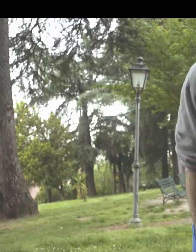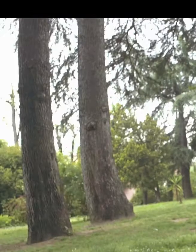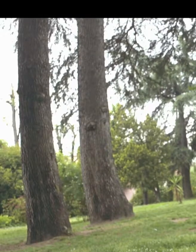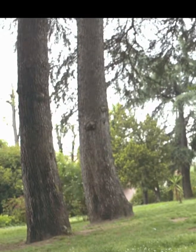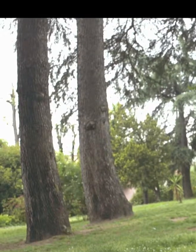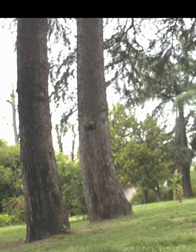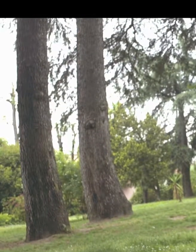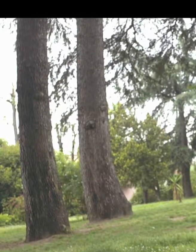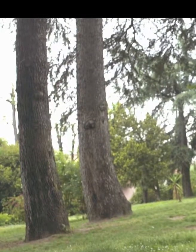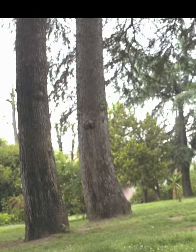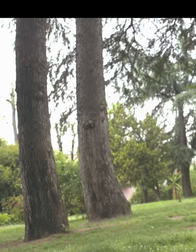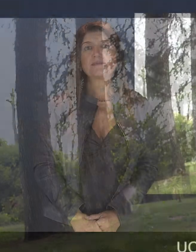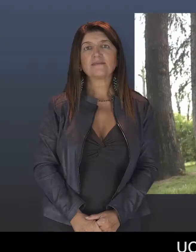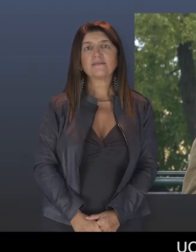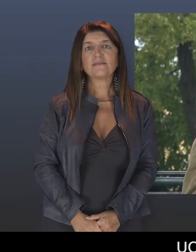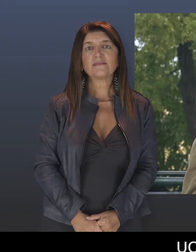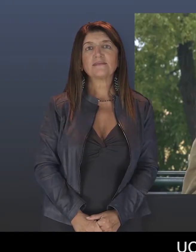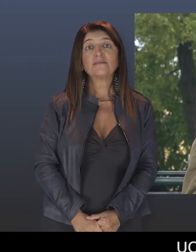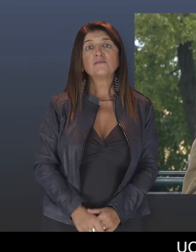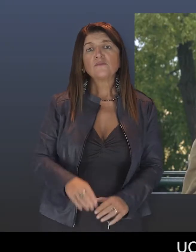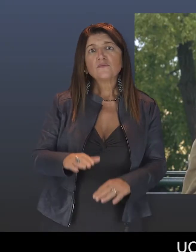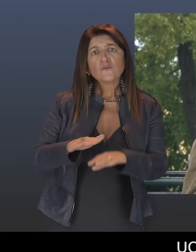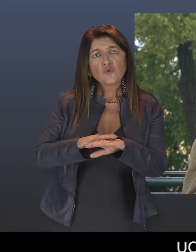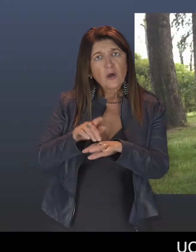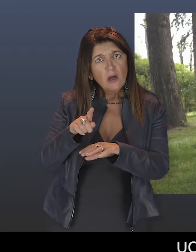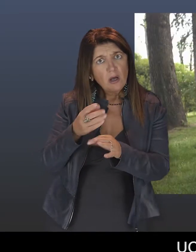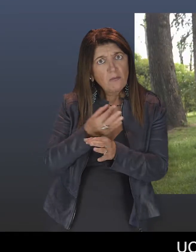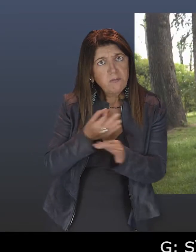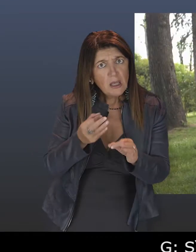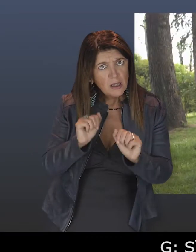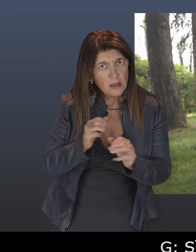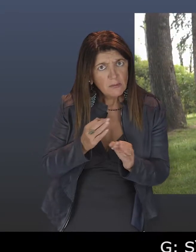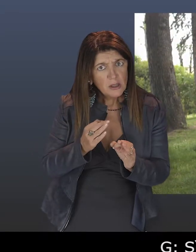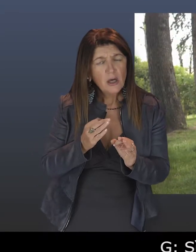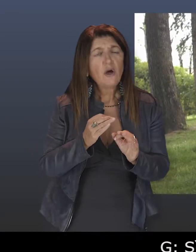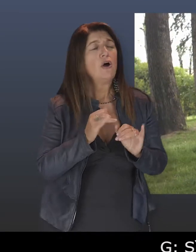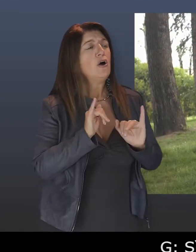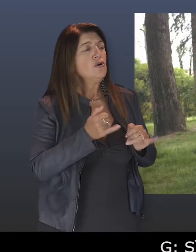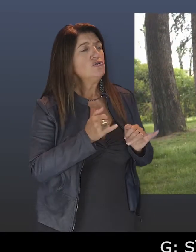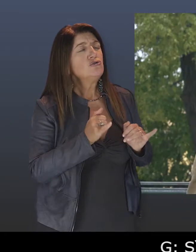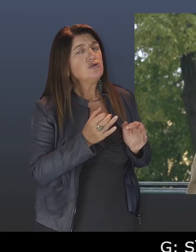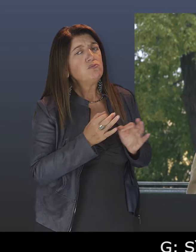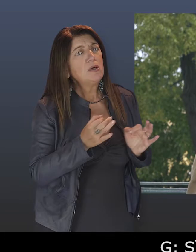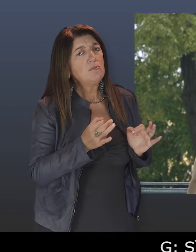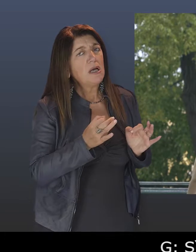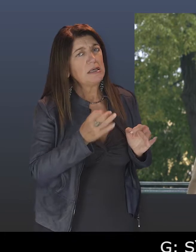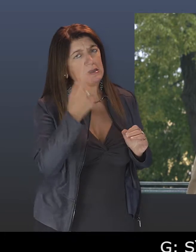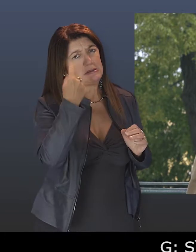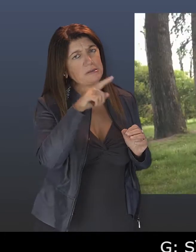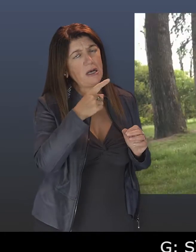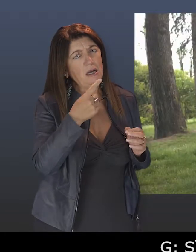Giovanni è al parco. Scusi, tutto bene? Sì, sì, tutto bene. Già com'è?